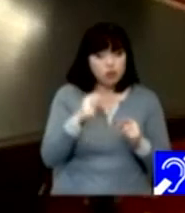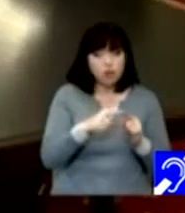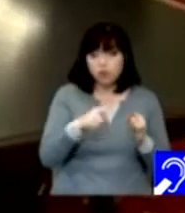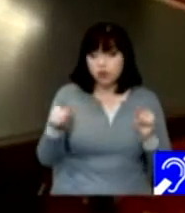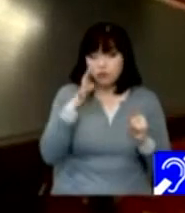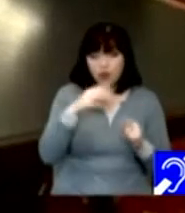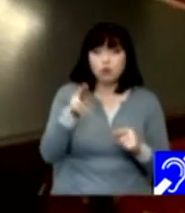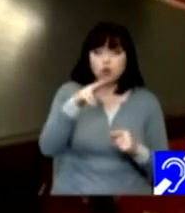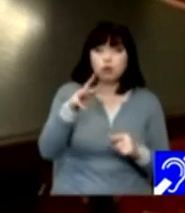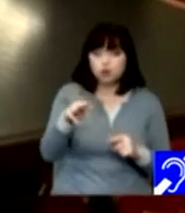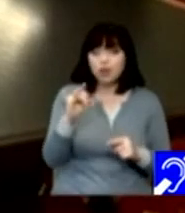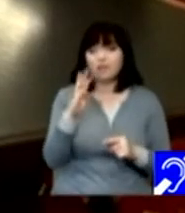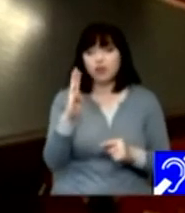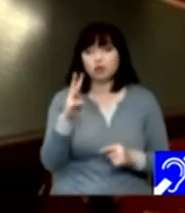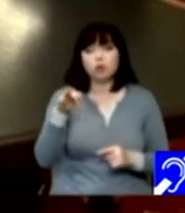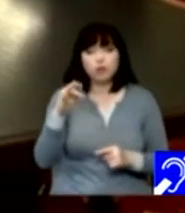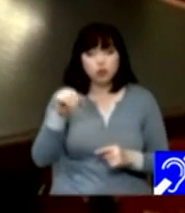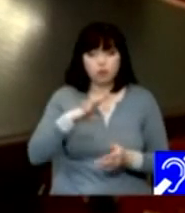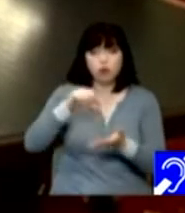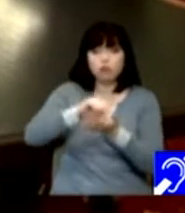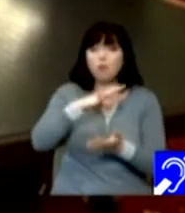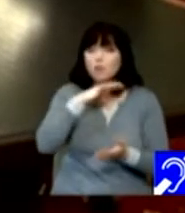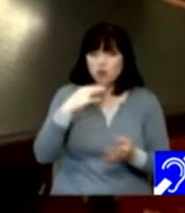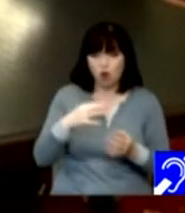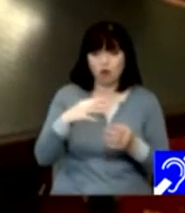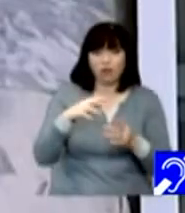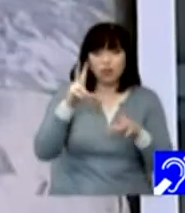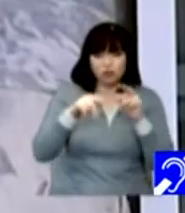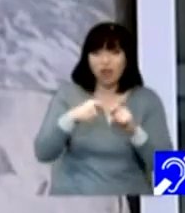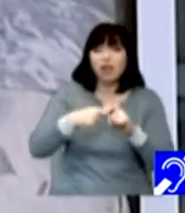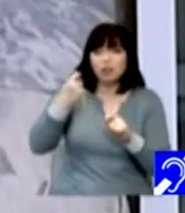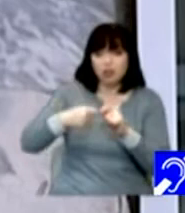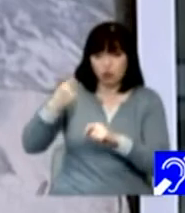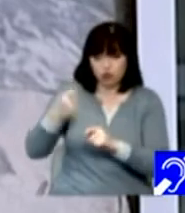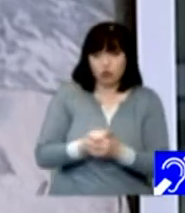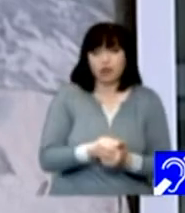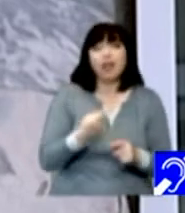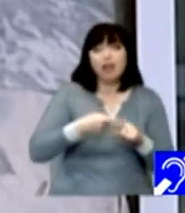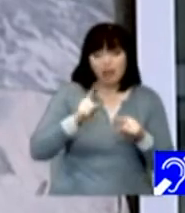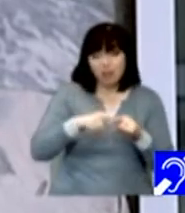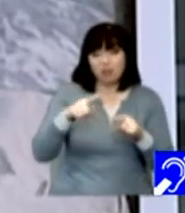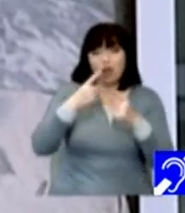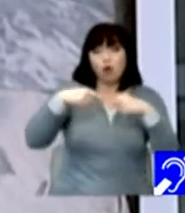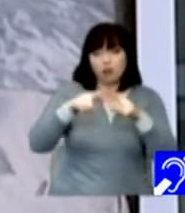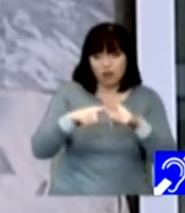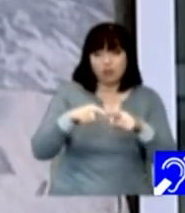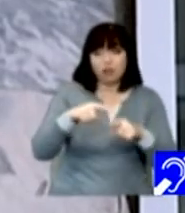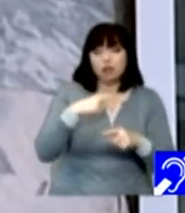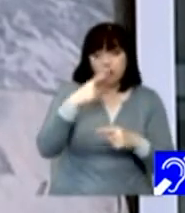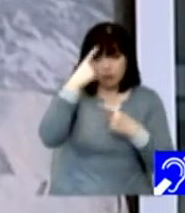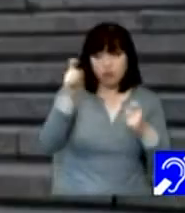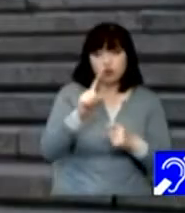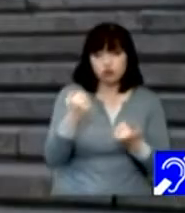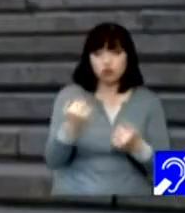timpului Dorel Mustață și Victor Micu au fost implicați în mai multe conflicte de interese. Agenția Națională de Integritate a mai anunțat astăzi că a dispus